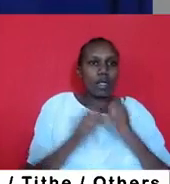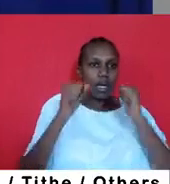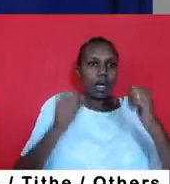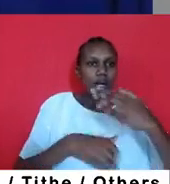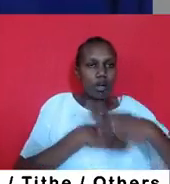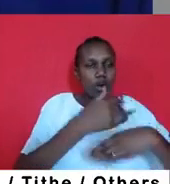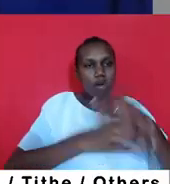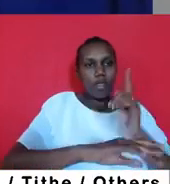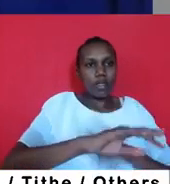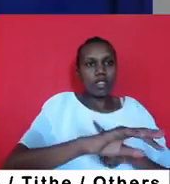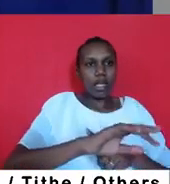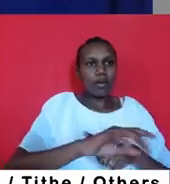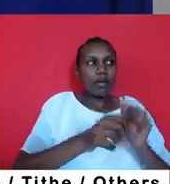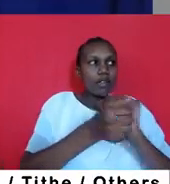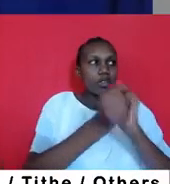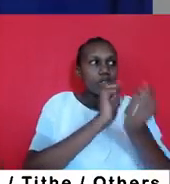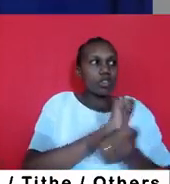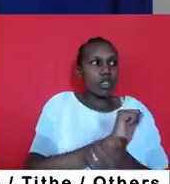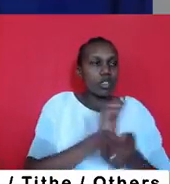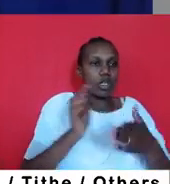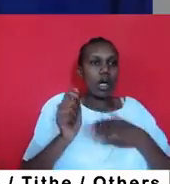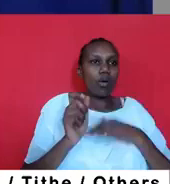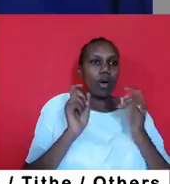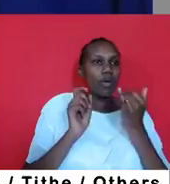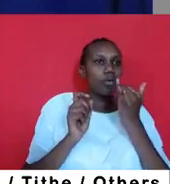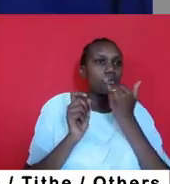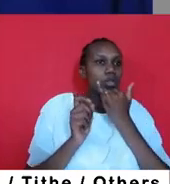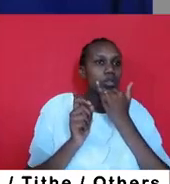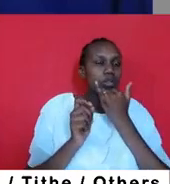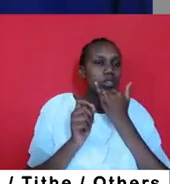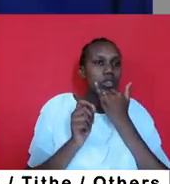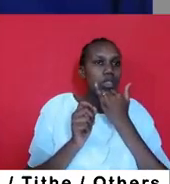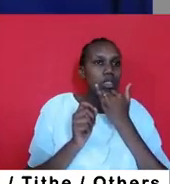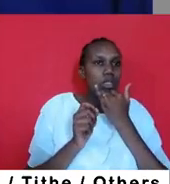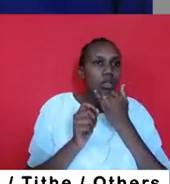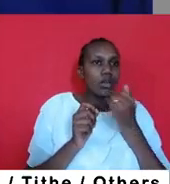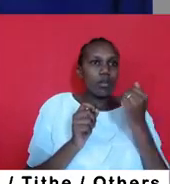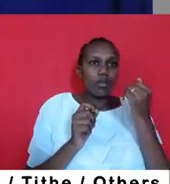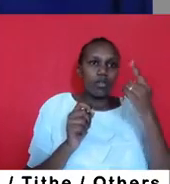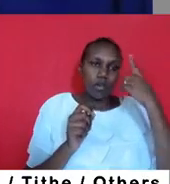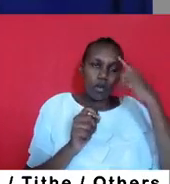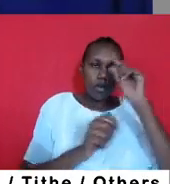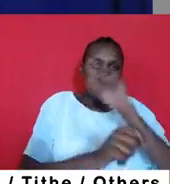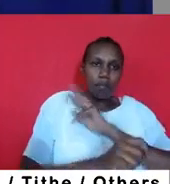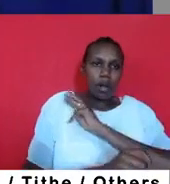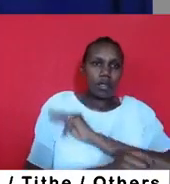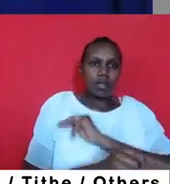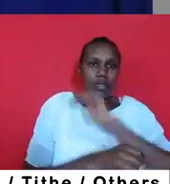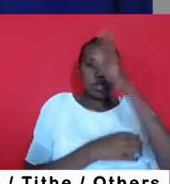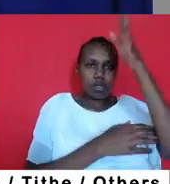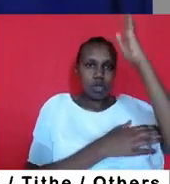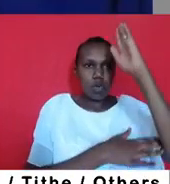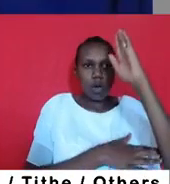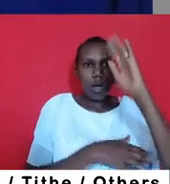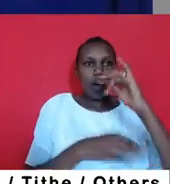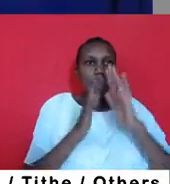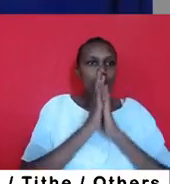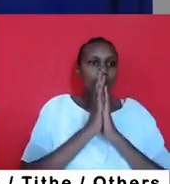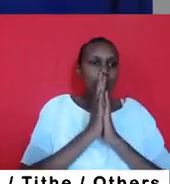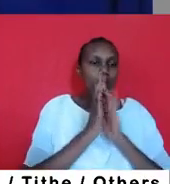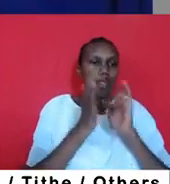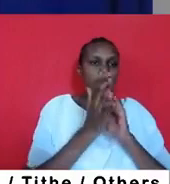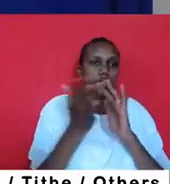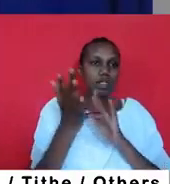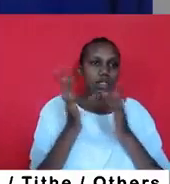wote kurekebisha makosa yetu wenyewe kwa ajili ya huruma zako. Na haya tumeomba kwa